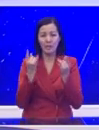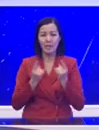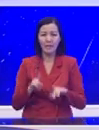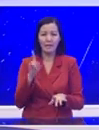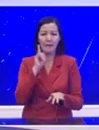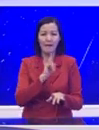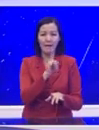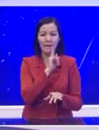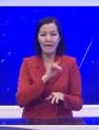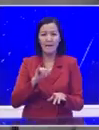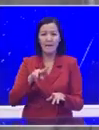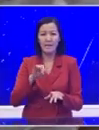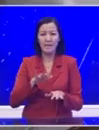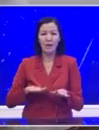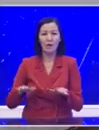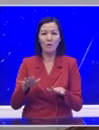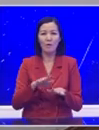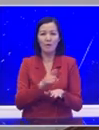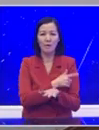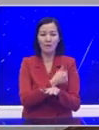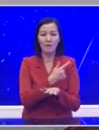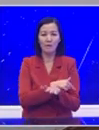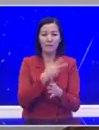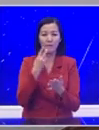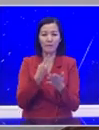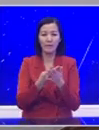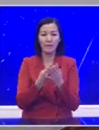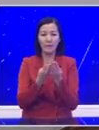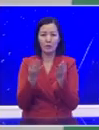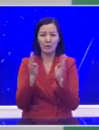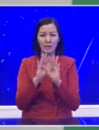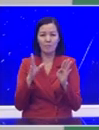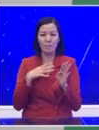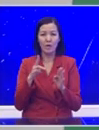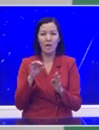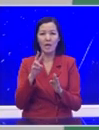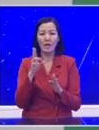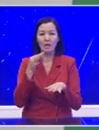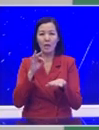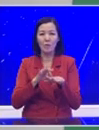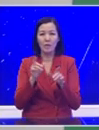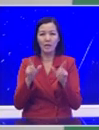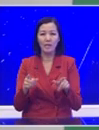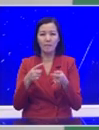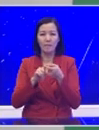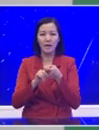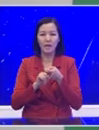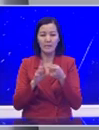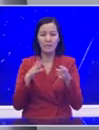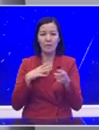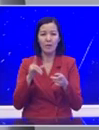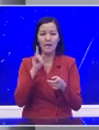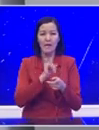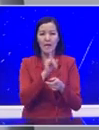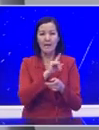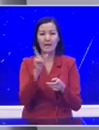әйел Іле ауданында провизорлық госпитальда карантинде жатқан болатын. Ол коронавируспен ауырған адаммен байланыста болған.